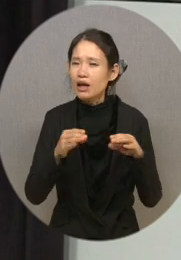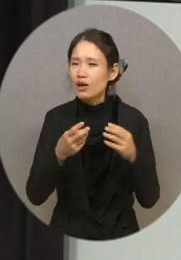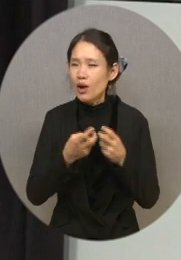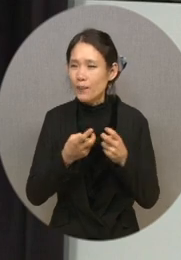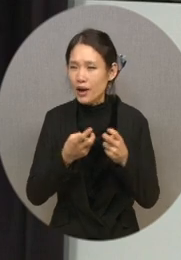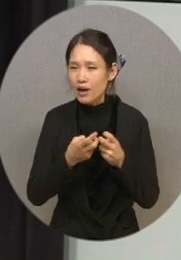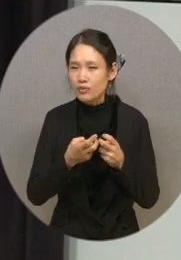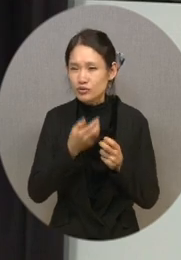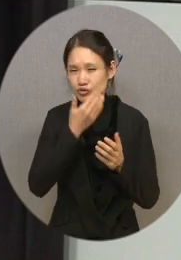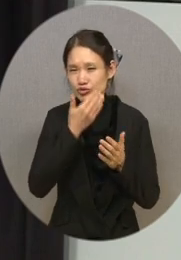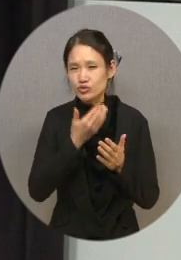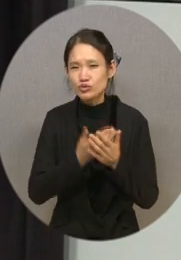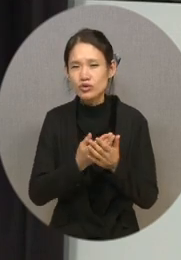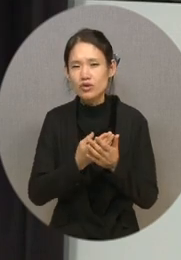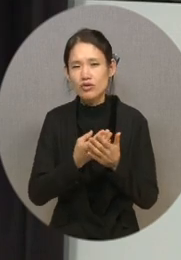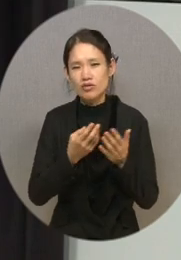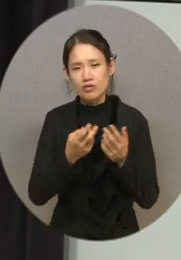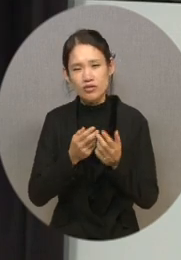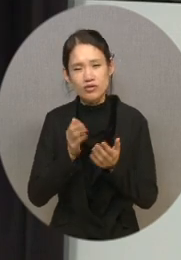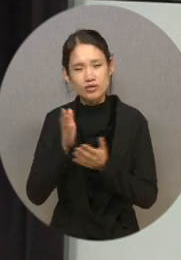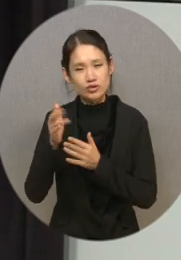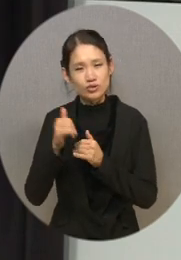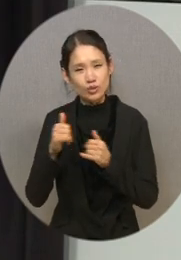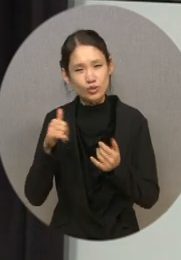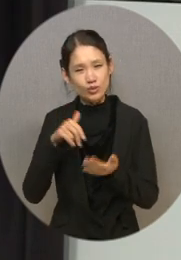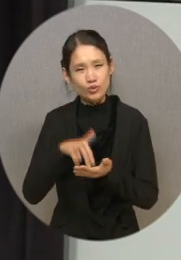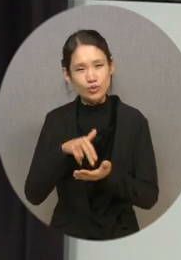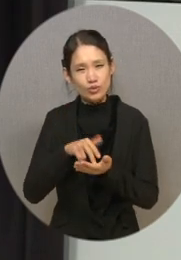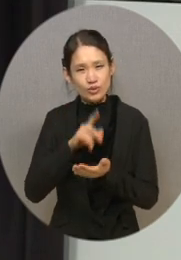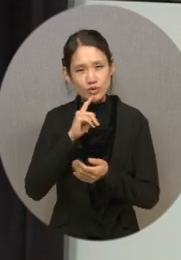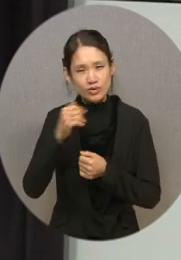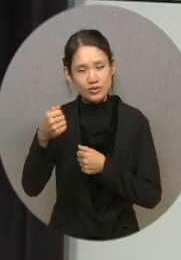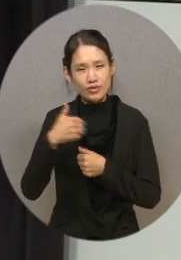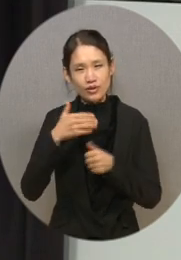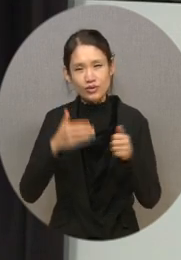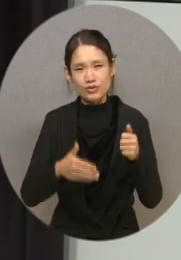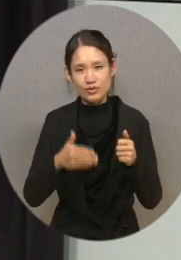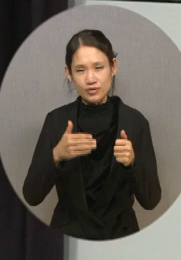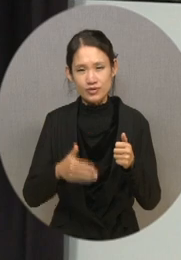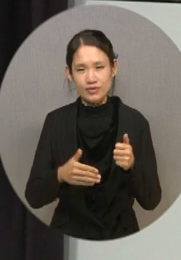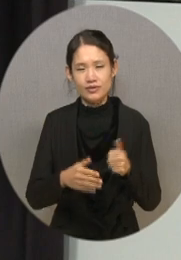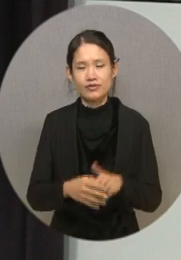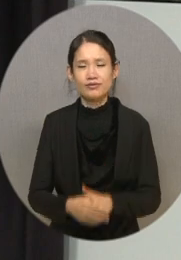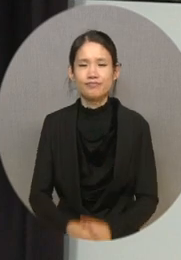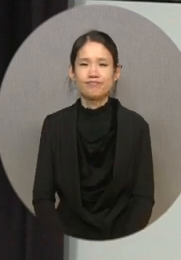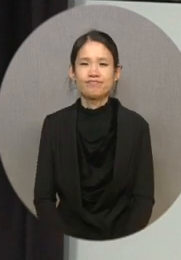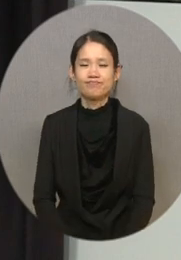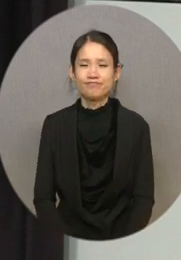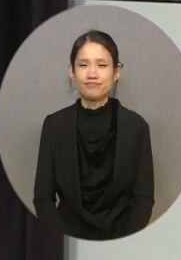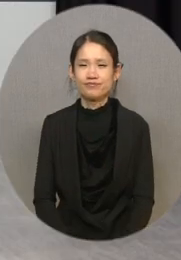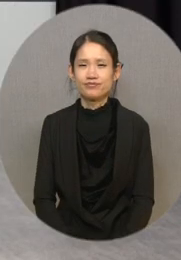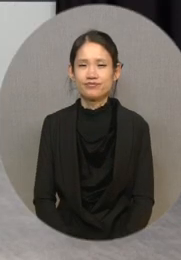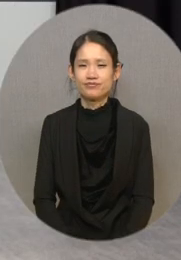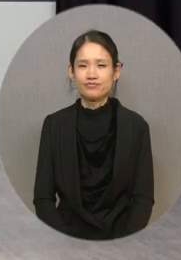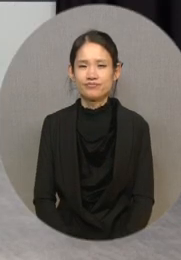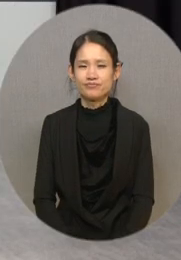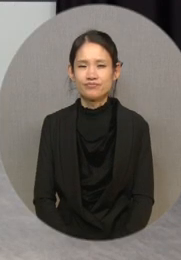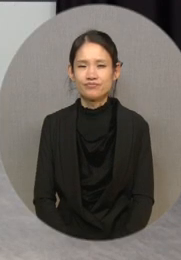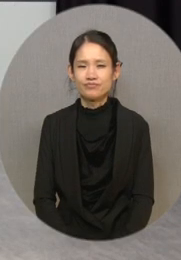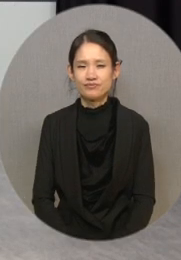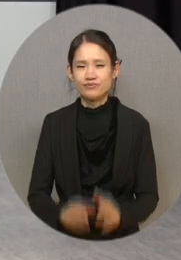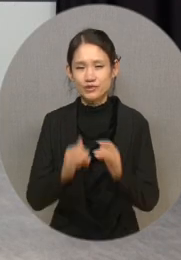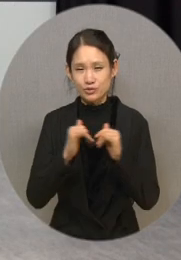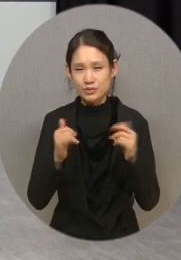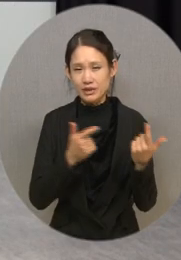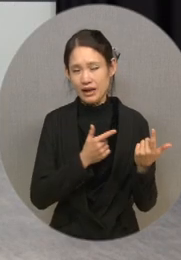방법의 키포인트가 어디에 있을지 그 전문가의 입장에서 좀 한 말씀. 정말 우리 국민들이